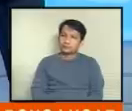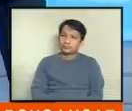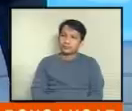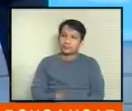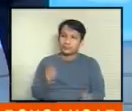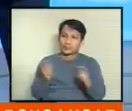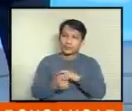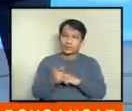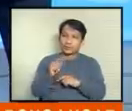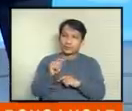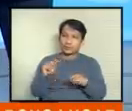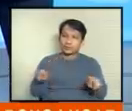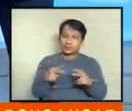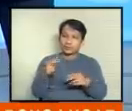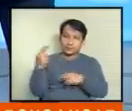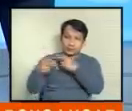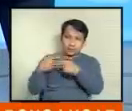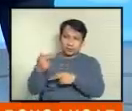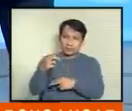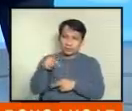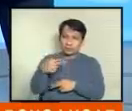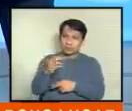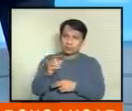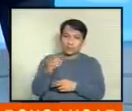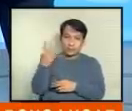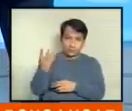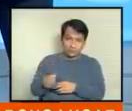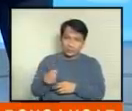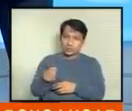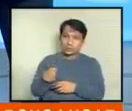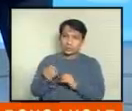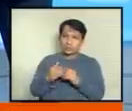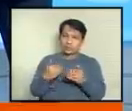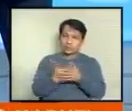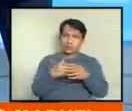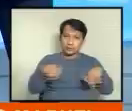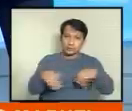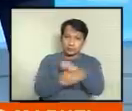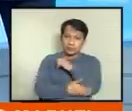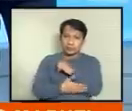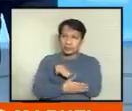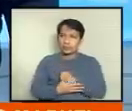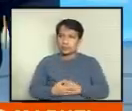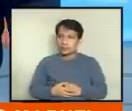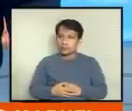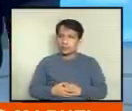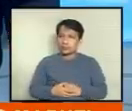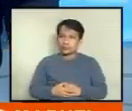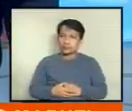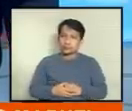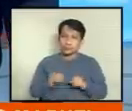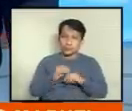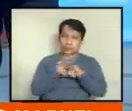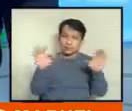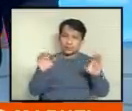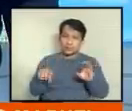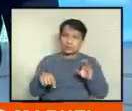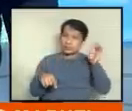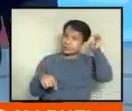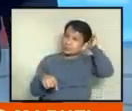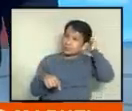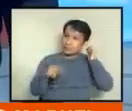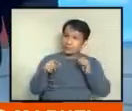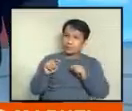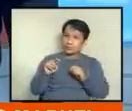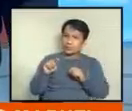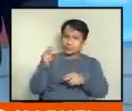Binago ng Taal Volcano ang kasaysayan at ang topografiya ng Batangas at mga kalapit probinsya po nito. Ito po ang malinaw sa mga post ng tanyag